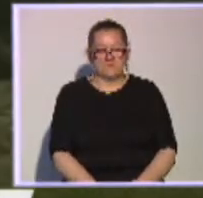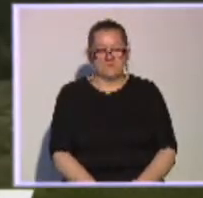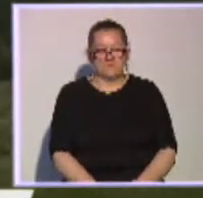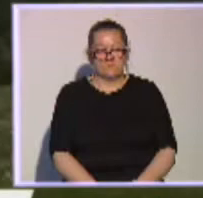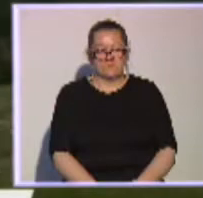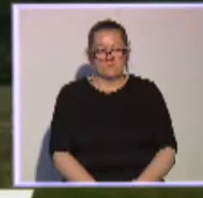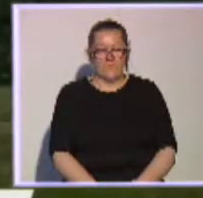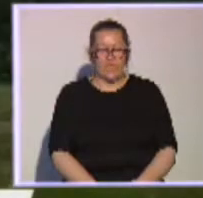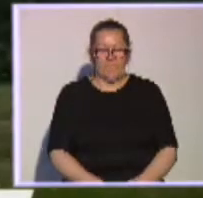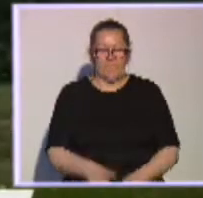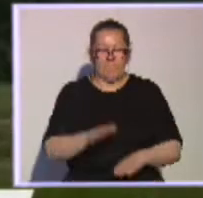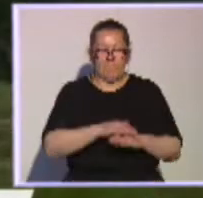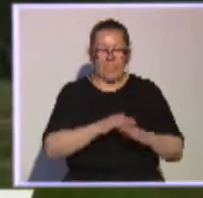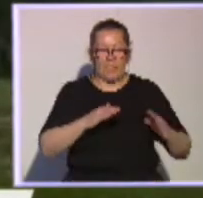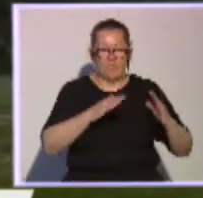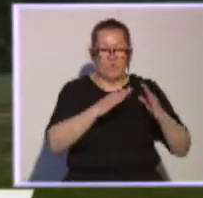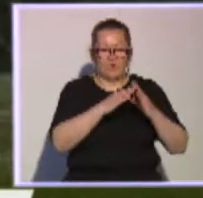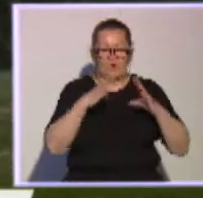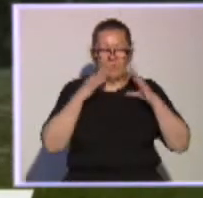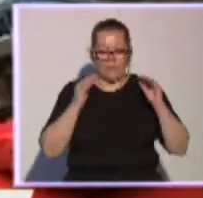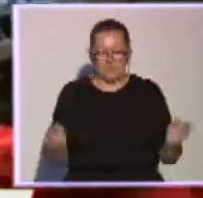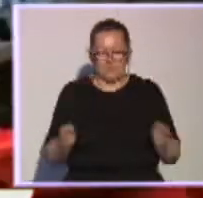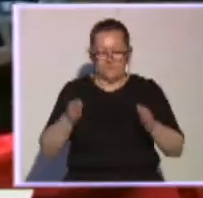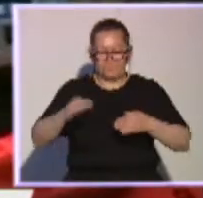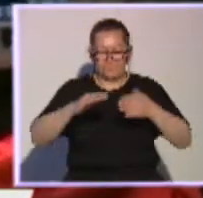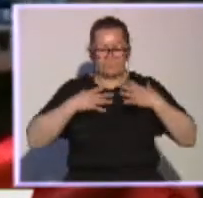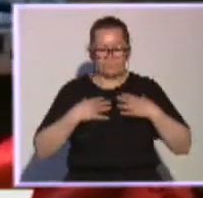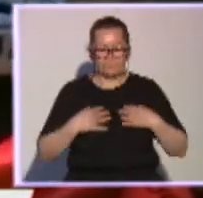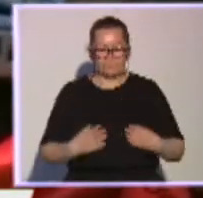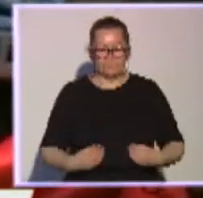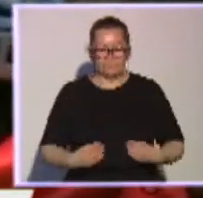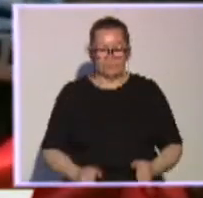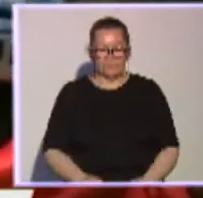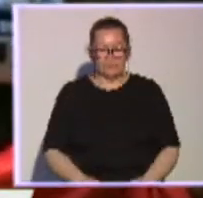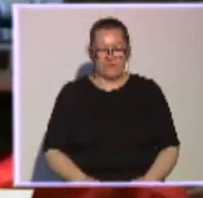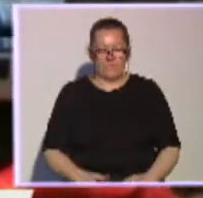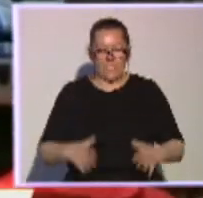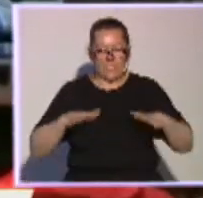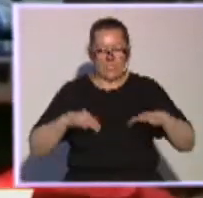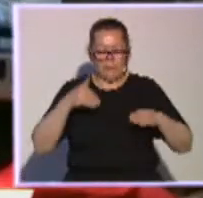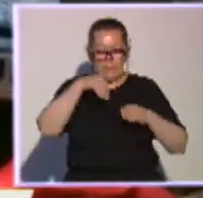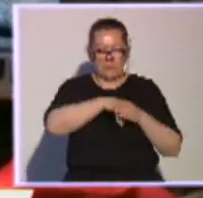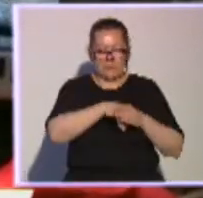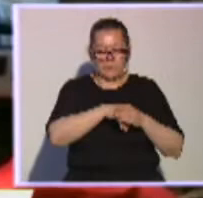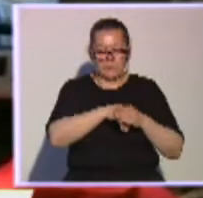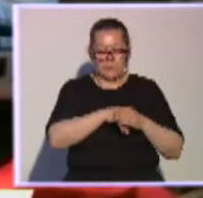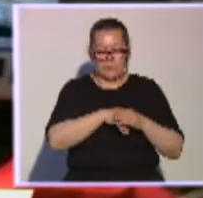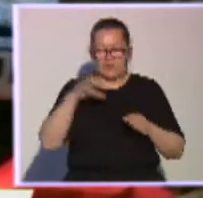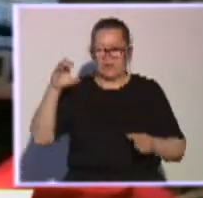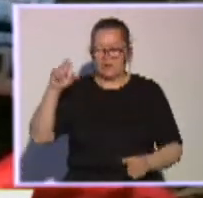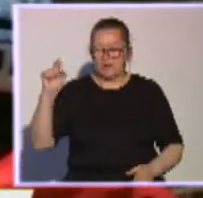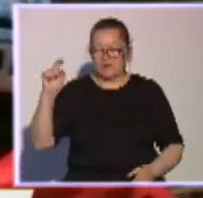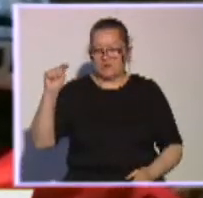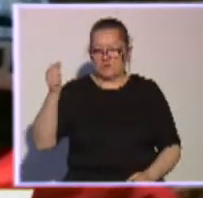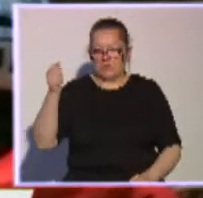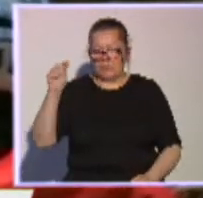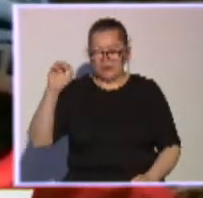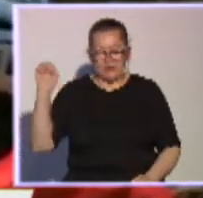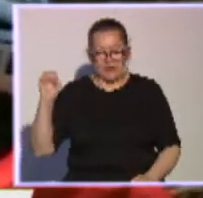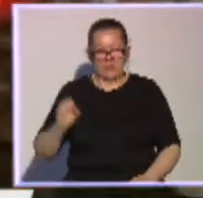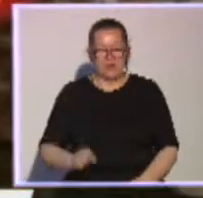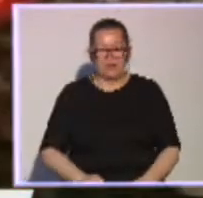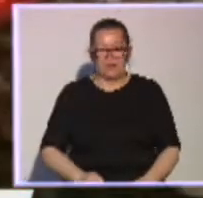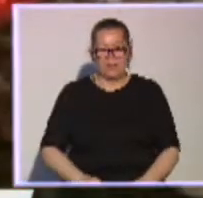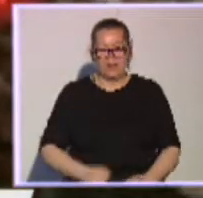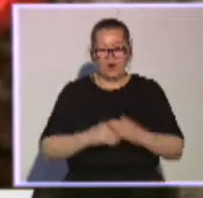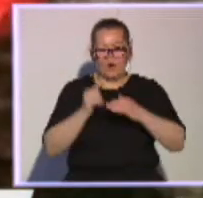Așa au ajuns în vârf de munte mai multe cutii cu echipamentul prin care se va face accesul în cetatea construită la jumătatea mileniului trecut de Vlad